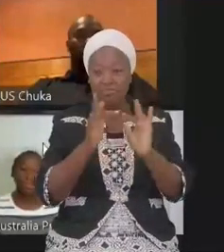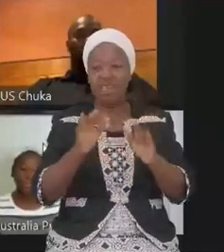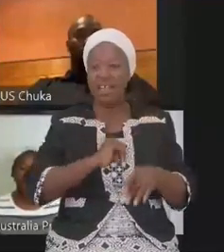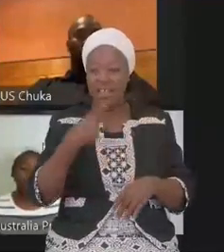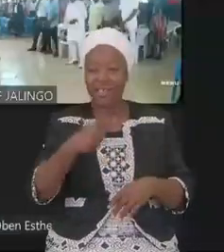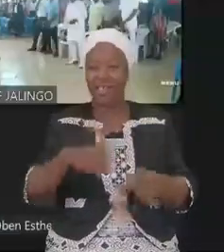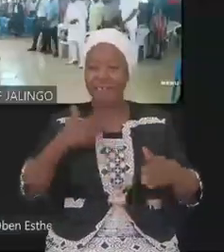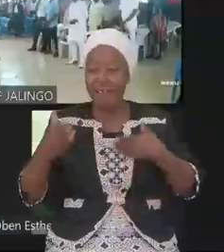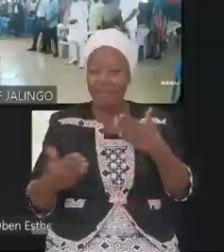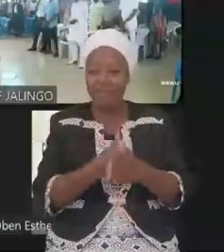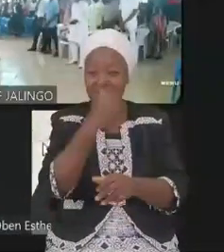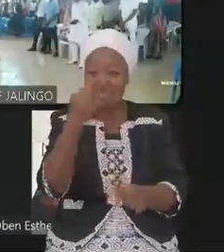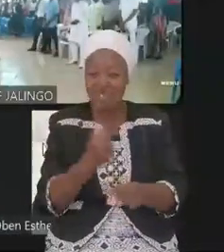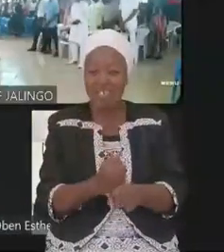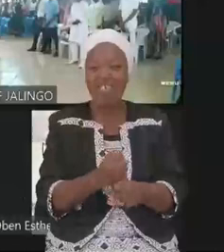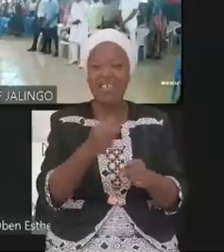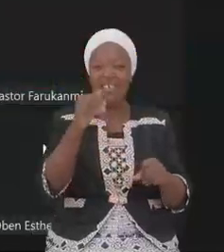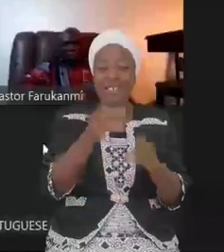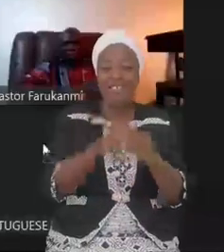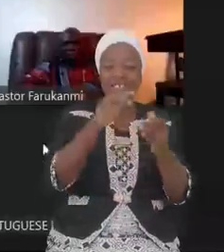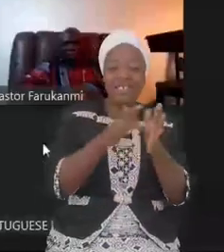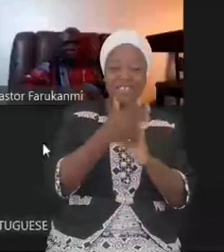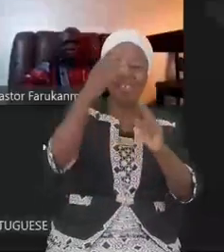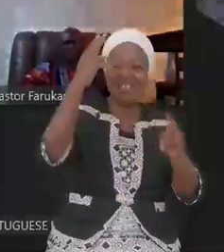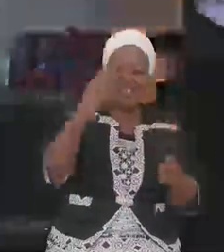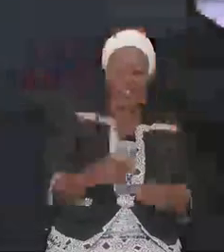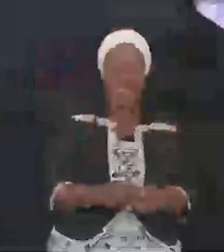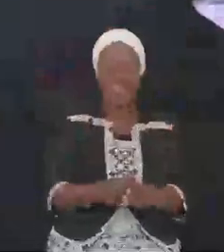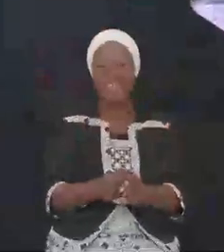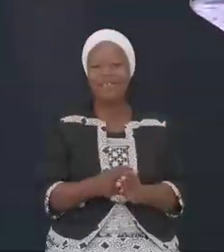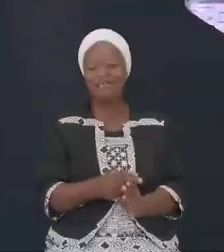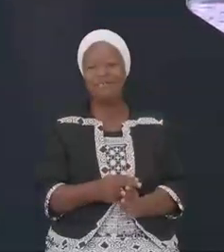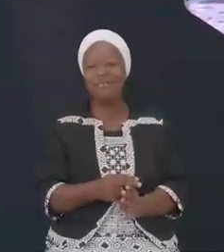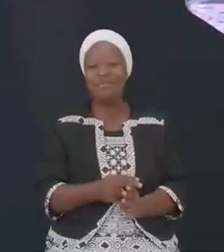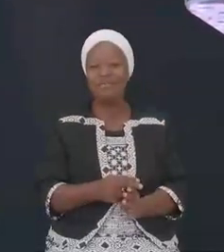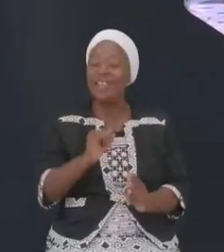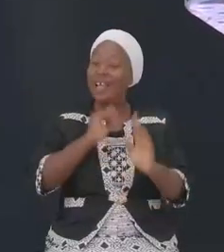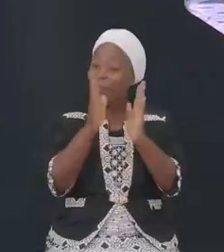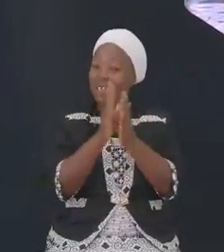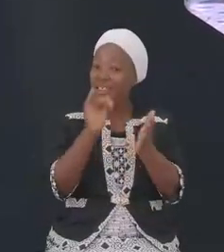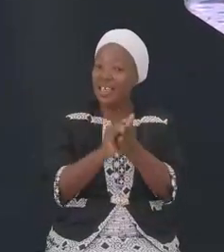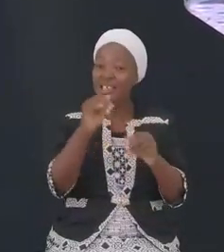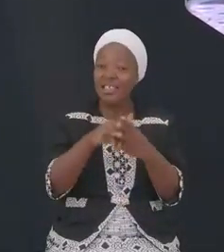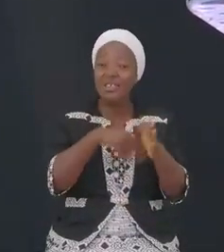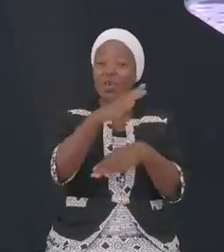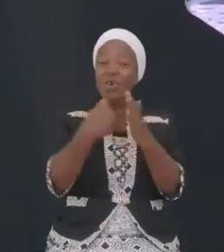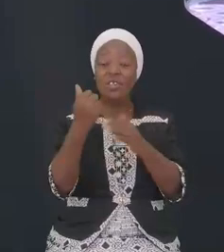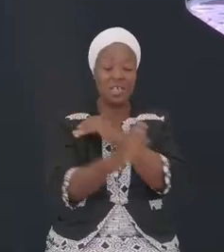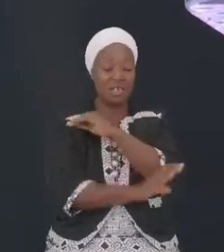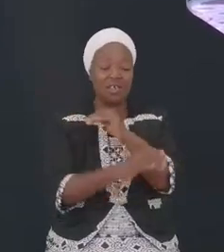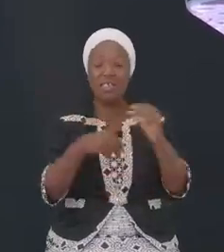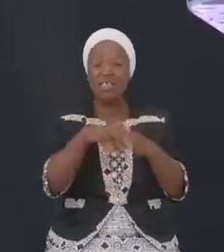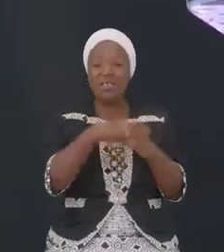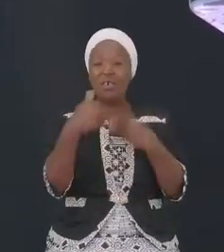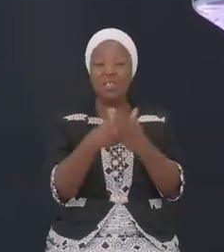bonne et heureuse année à vous tous au nom de Jésus-Christ. Je prie que dans tous les pays, dans toutes les